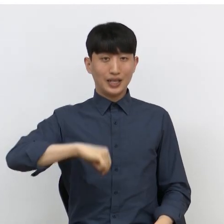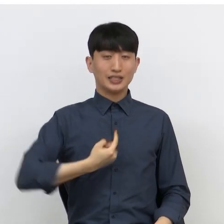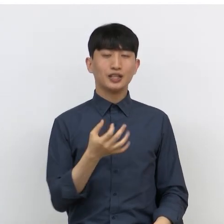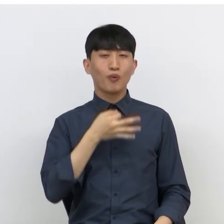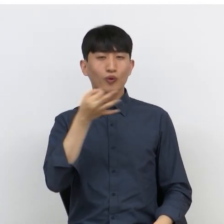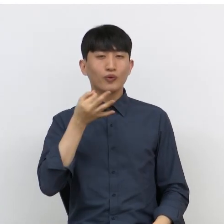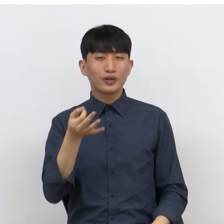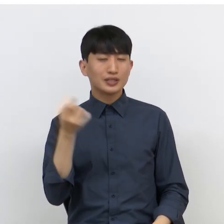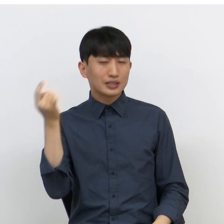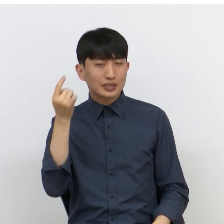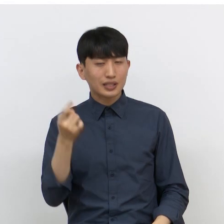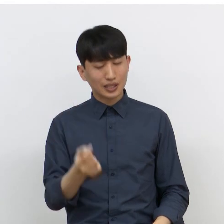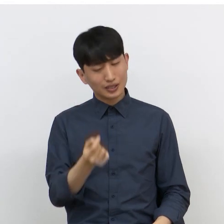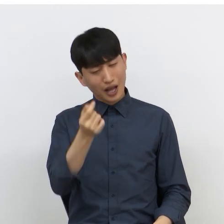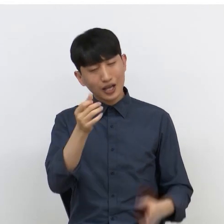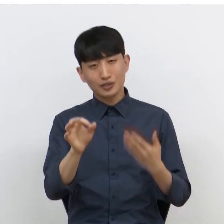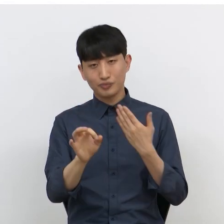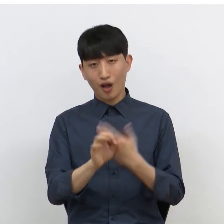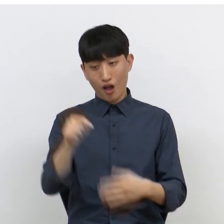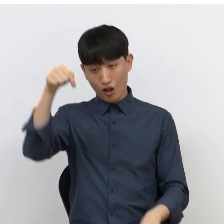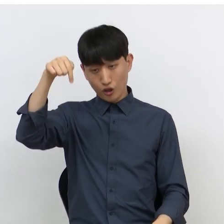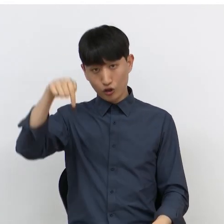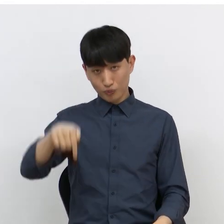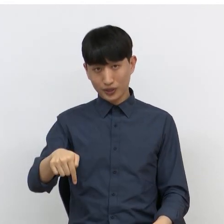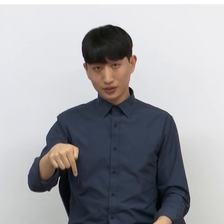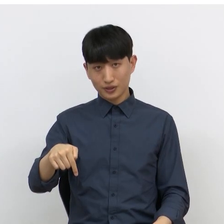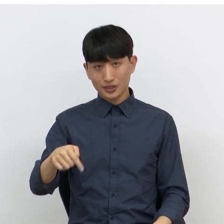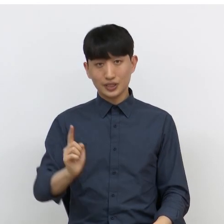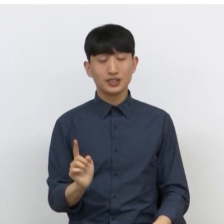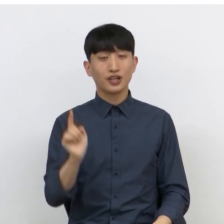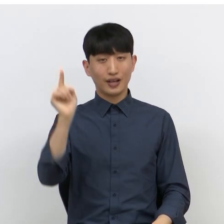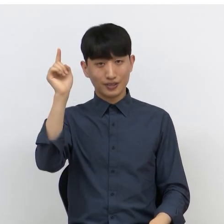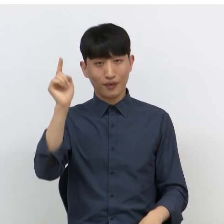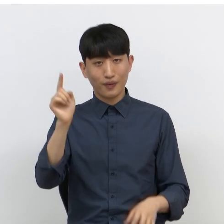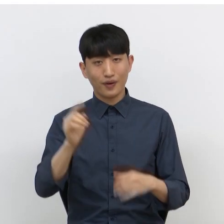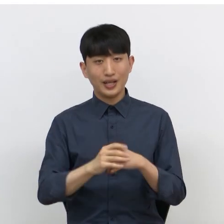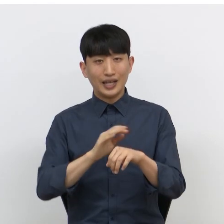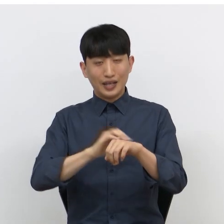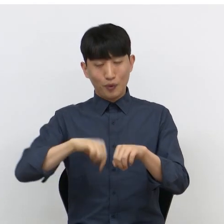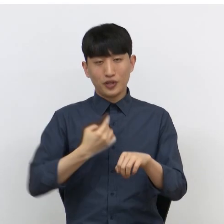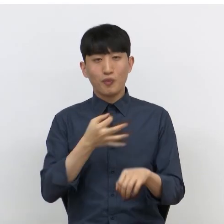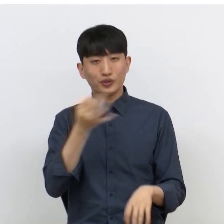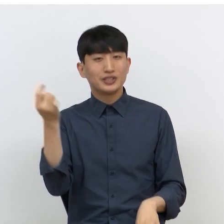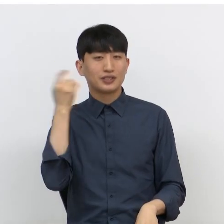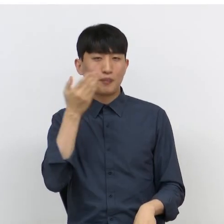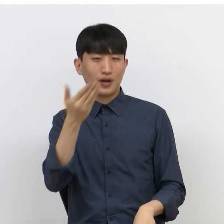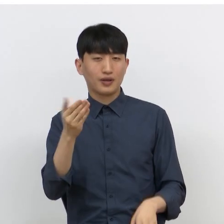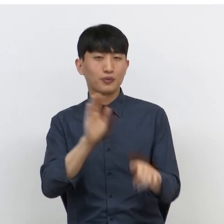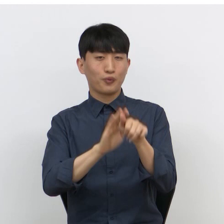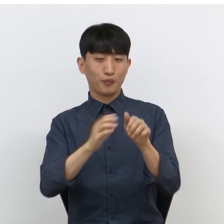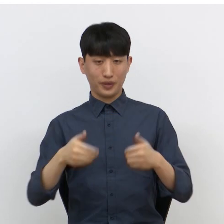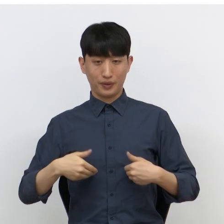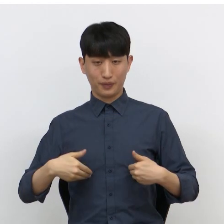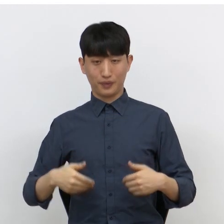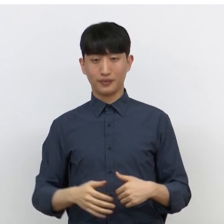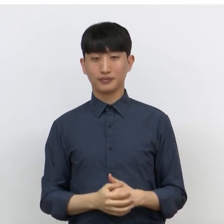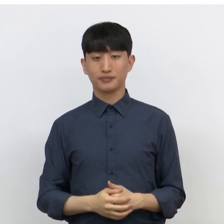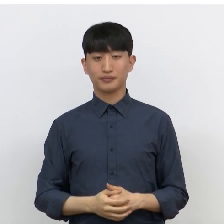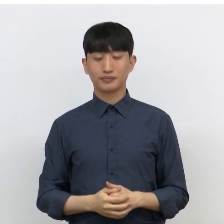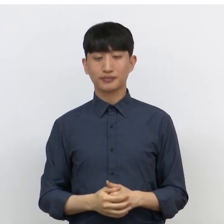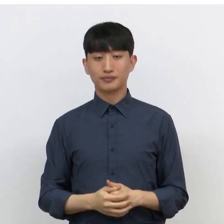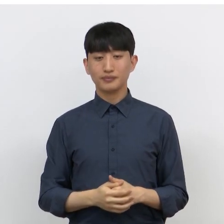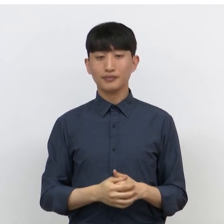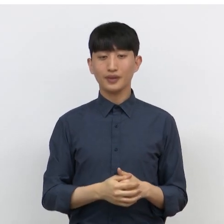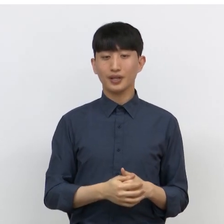목소리가 작으면 저주파수를 증가시켜서 자신의 목소리를 듣게 해줘야 되죠. 자, 이게 이제 실제로 보여준 게 바로 이겁니다.